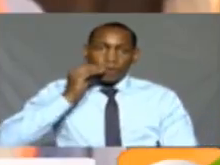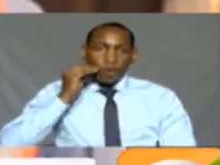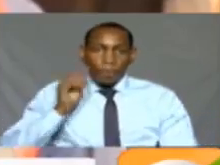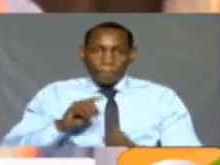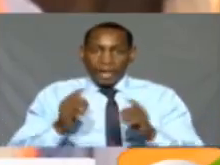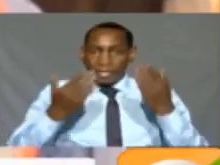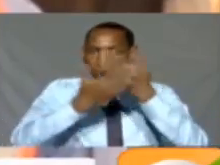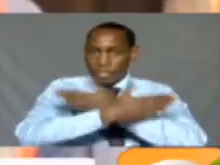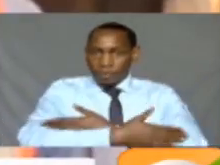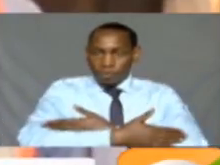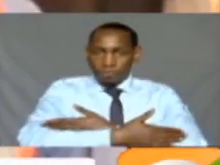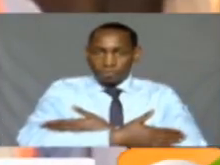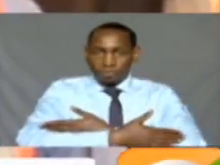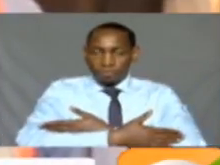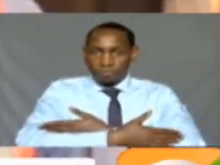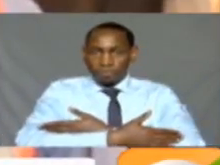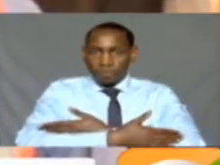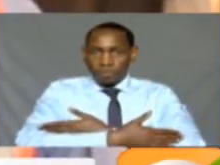Lakini usiku